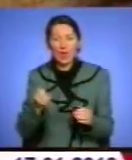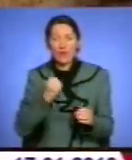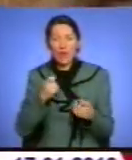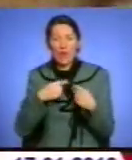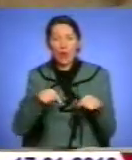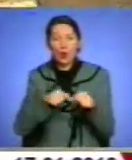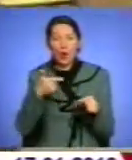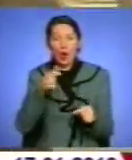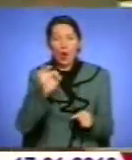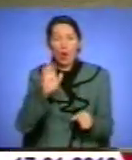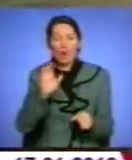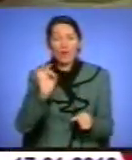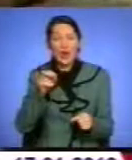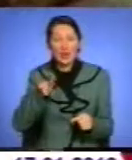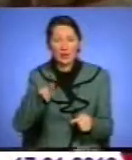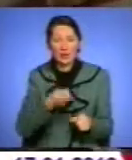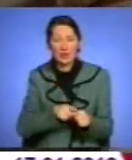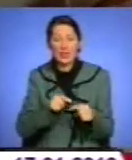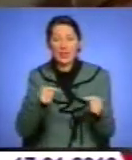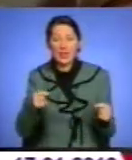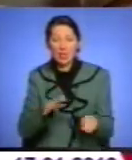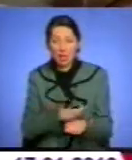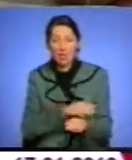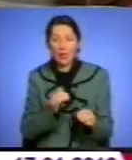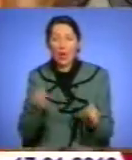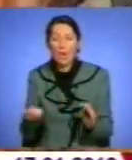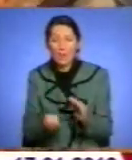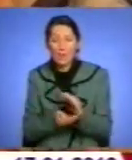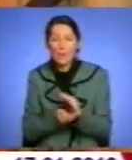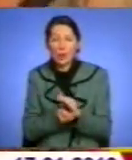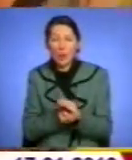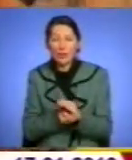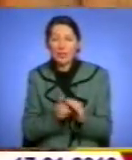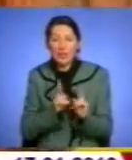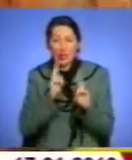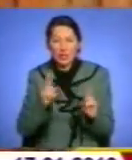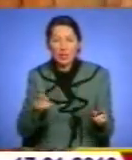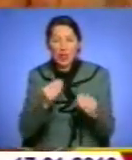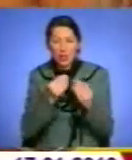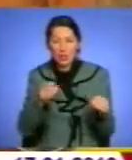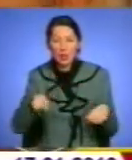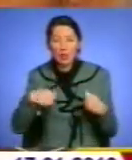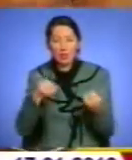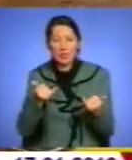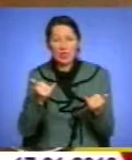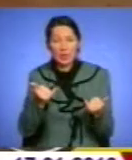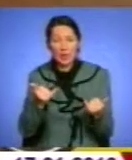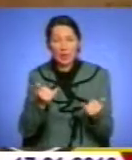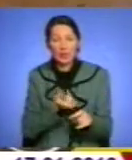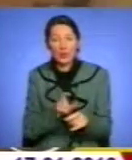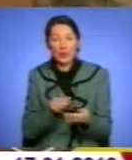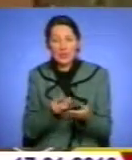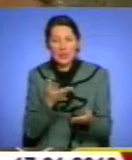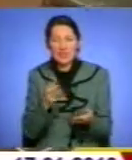Говерля. Ці речі довго переховувались, і про них ніхто не знав. Музею їх передали лише зараз. Найбільш цінною